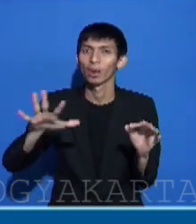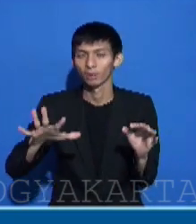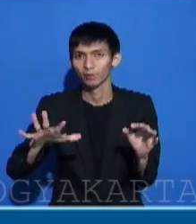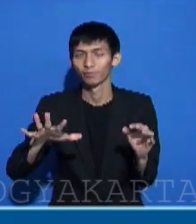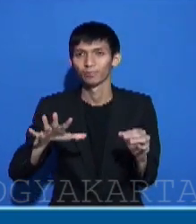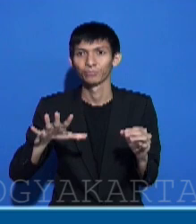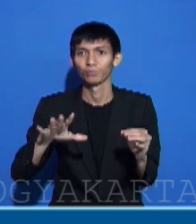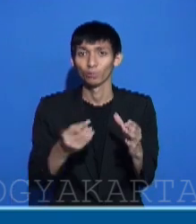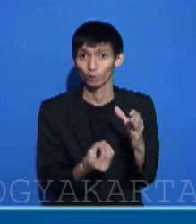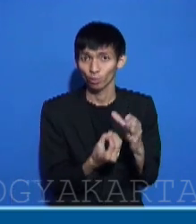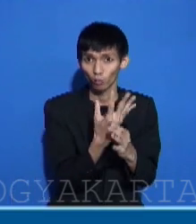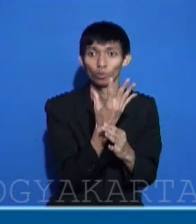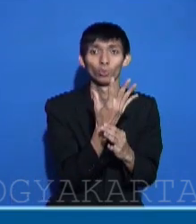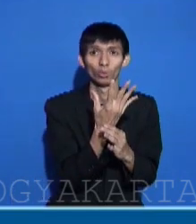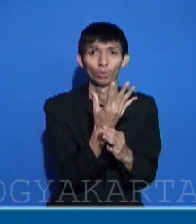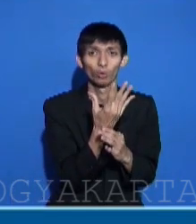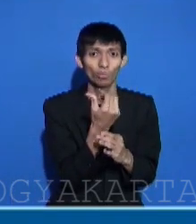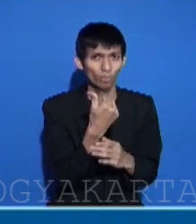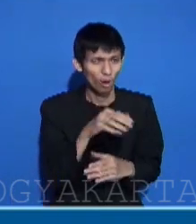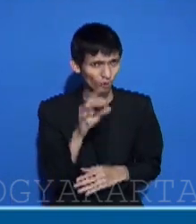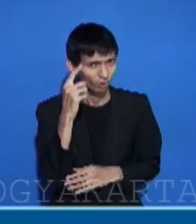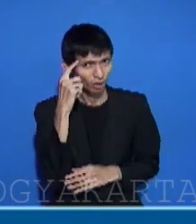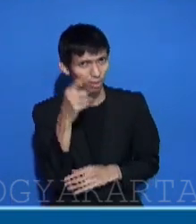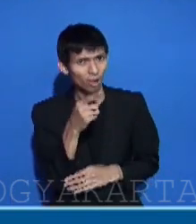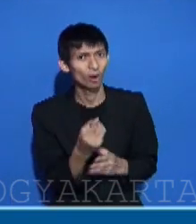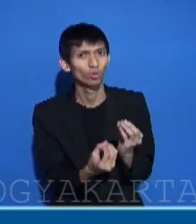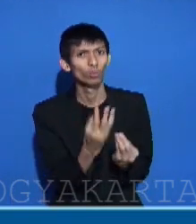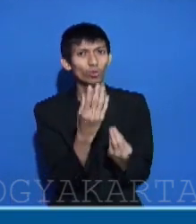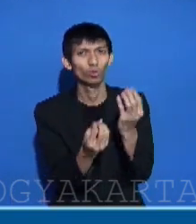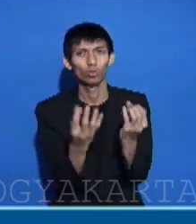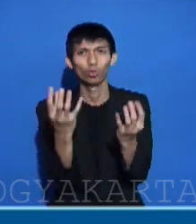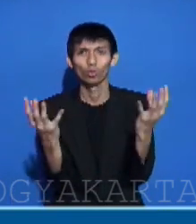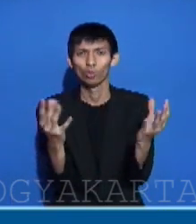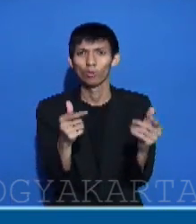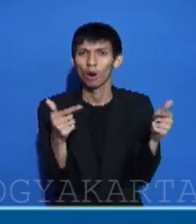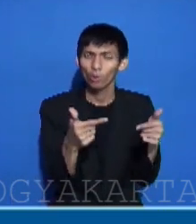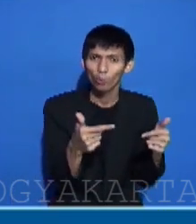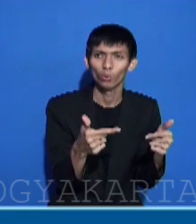pesisangkar dipun angg taneman gulma ingang